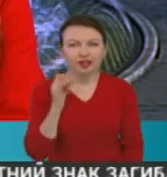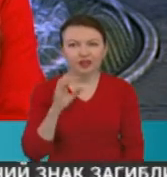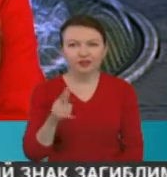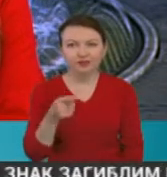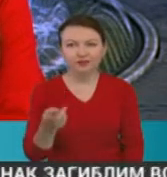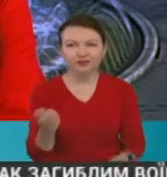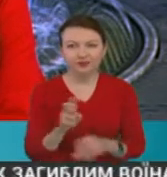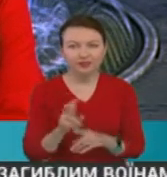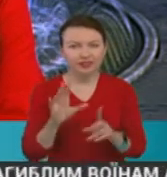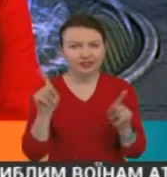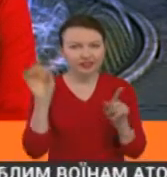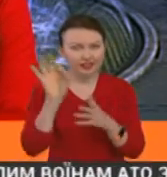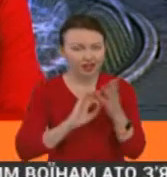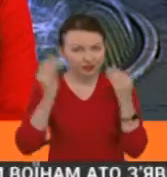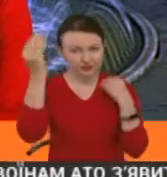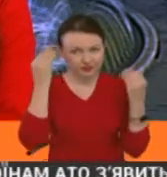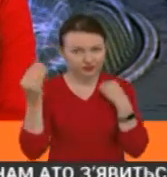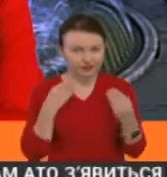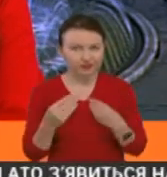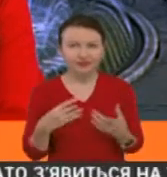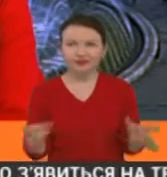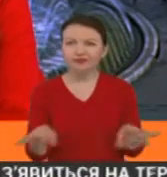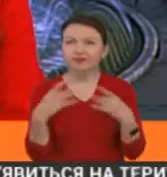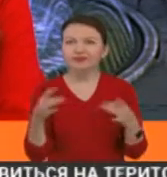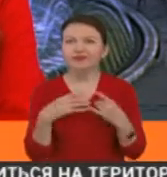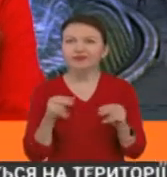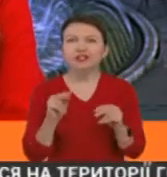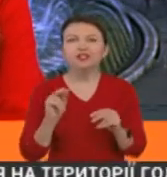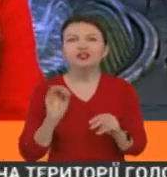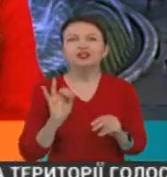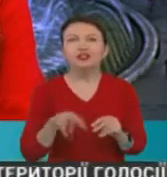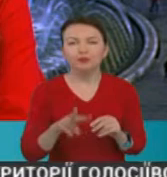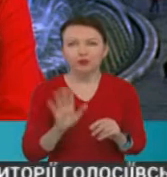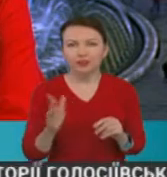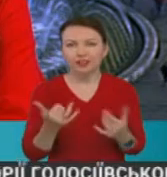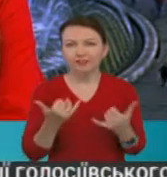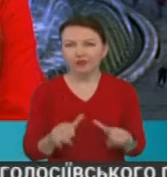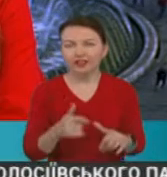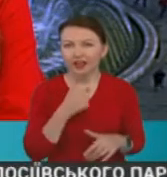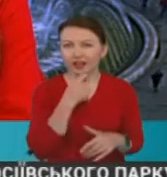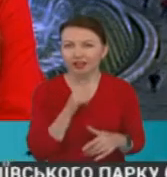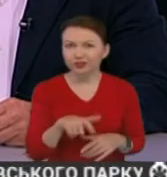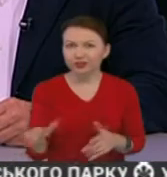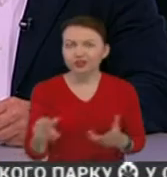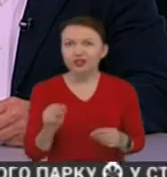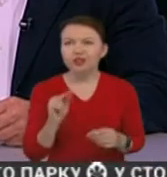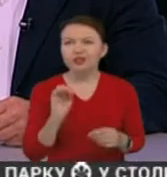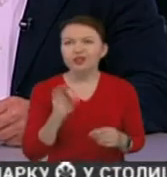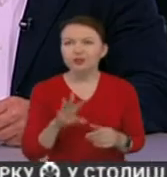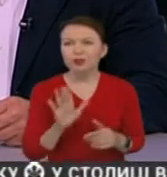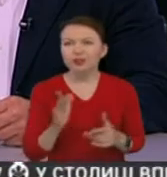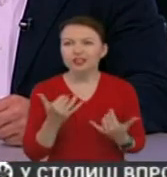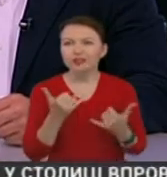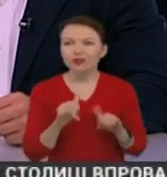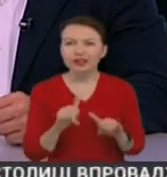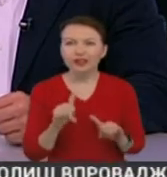ж із атрибутами такими. Панове, розповідайте, чим будете дивувати глядачів, чим будете дивувати киян і гостей